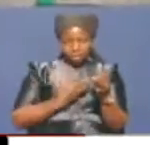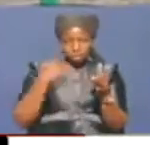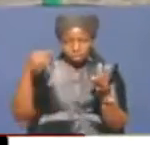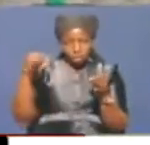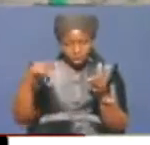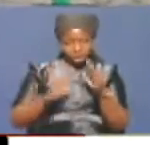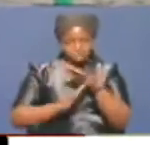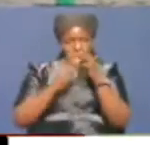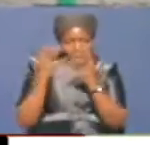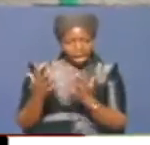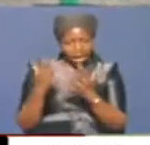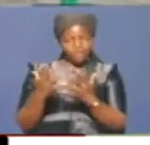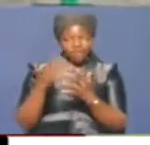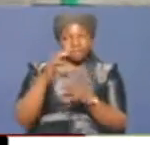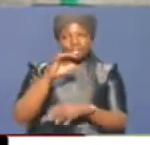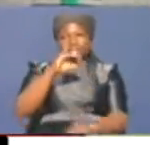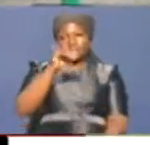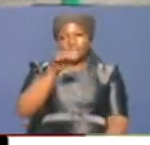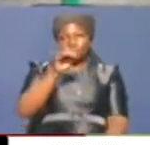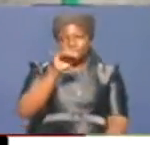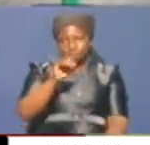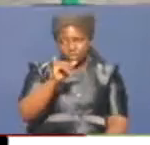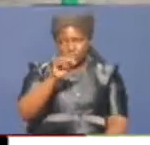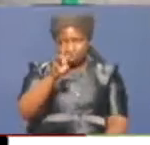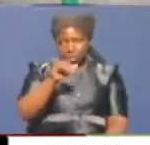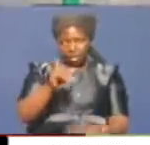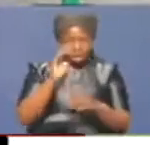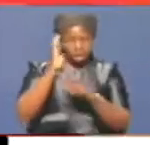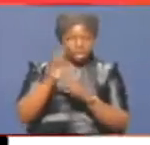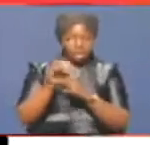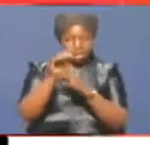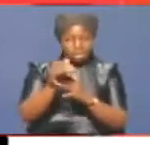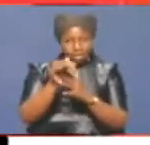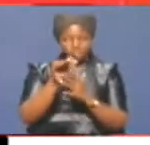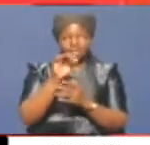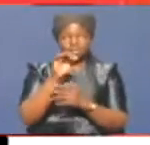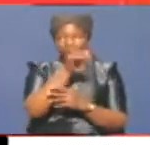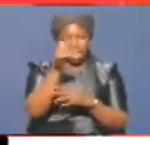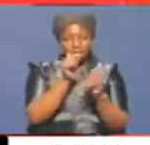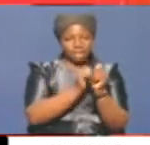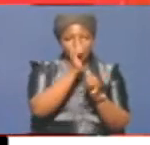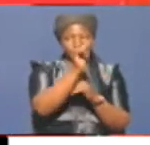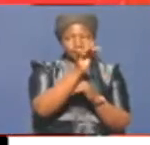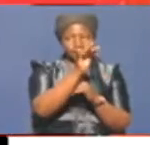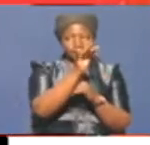michuano ya kanda ya tatu Elia Joey wataongoza mabondia 13 kwenye mashindano hayo ya dunia.